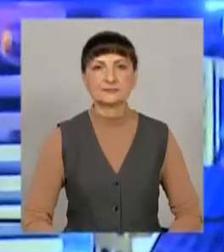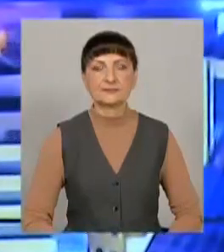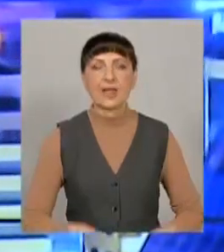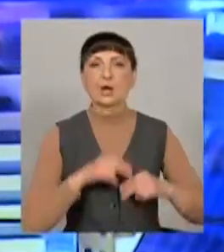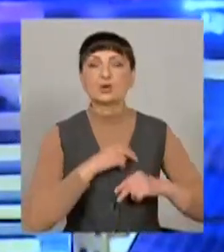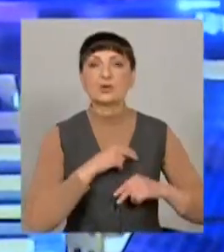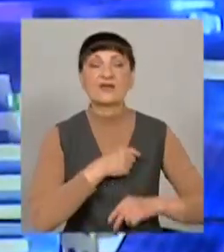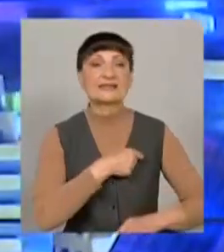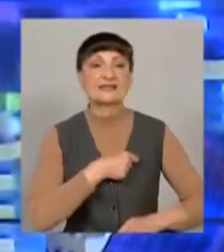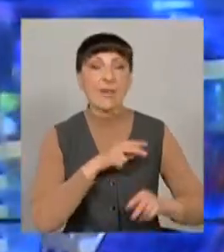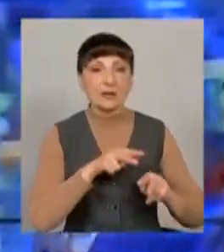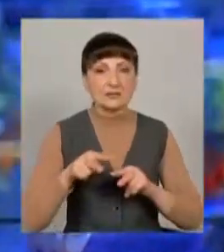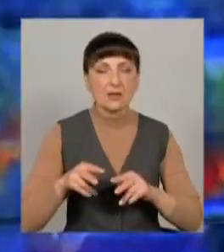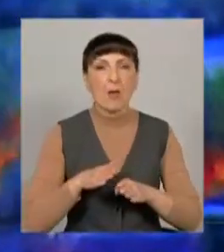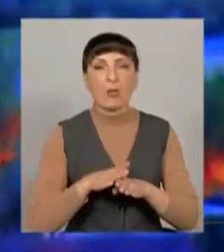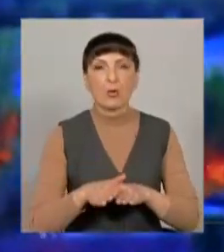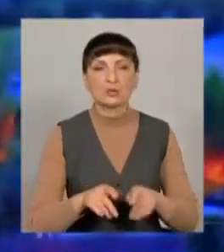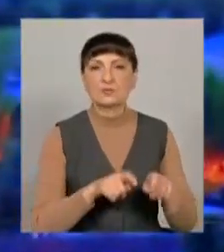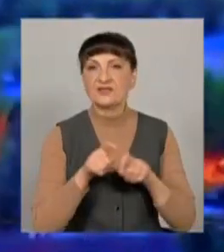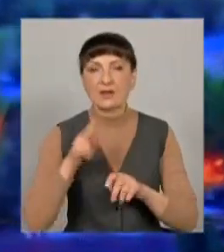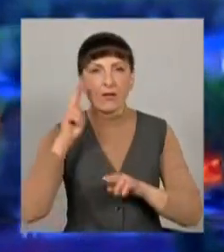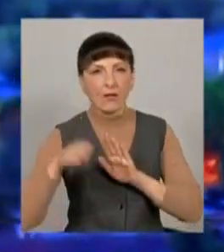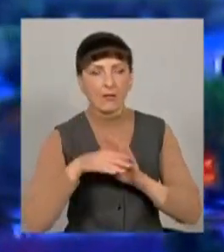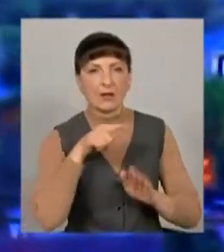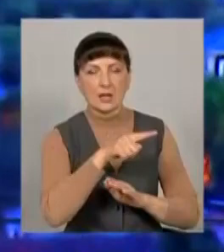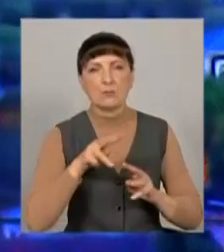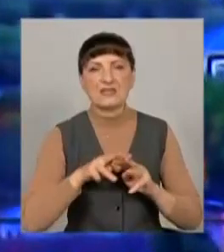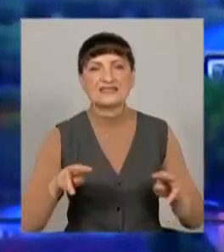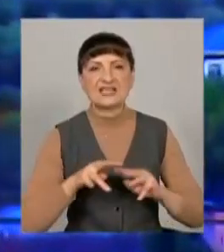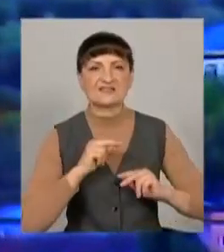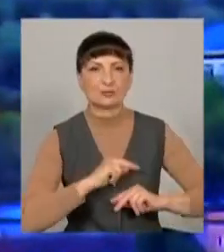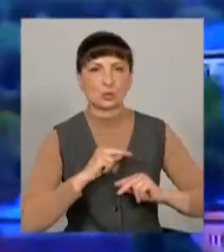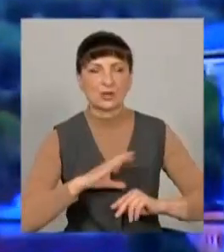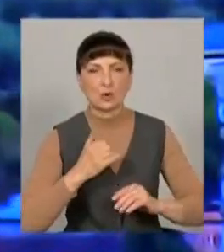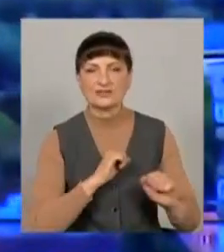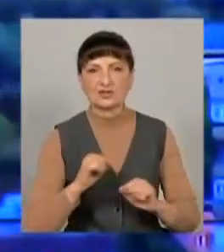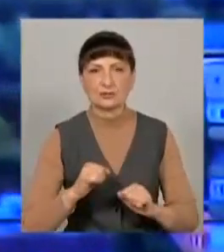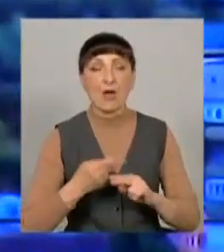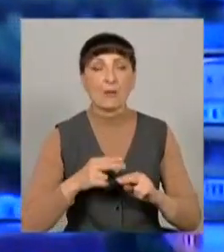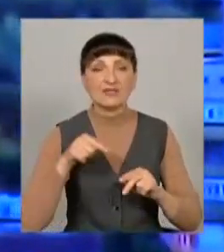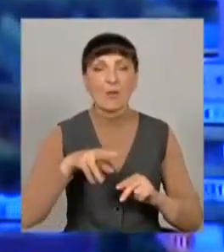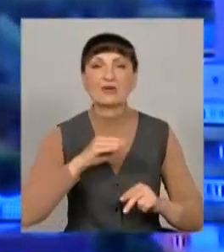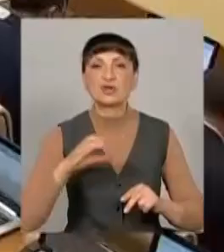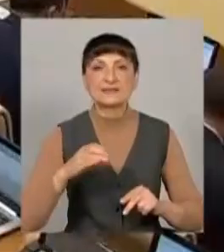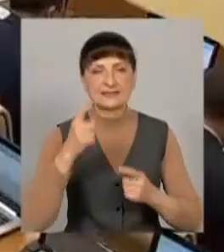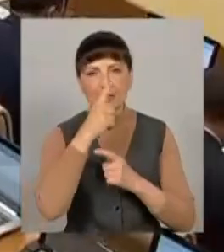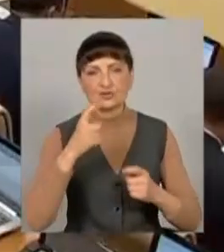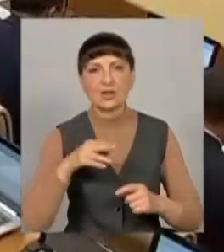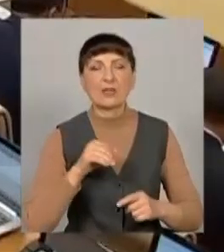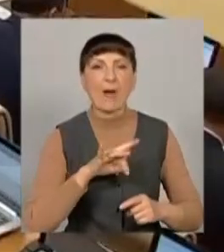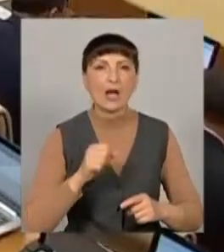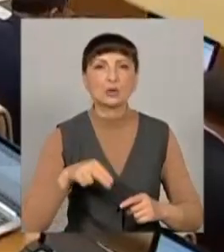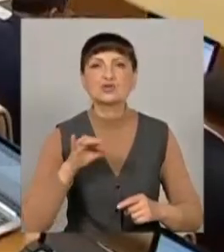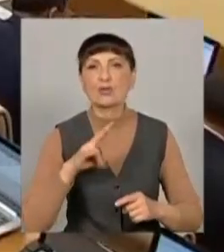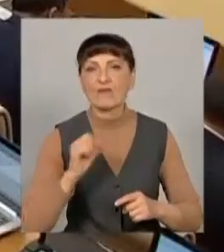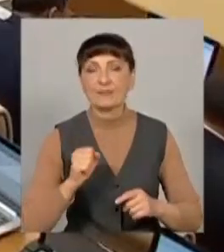Трудовые инспекции могут полностью перевести под контроль Минтруда и социальной защиты населения. Об этом в кулуарах Мажилиса сообщила Тамара Дуйсенова. Так